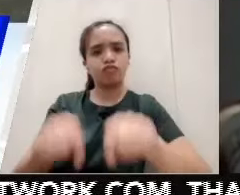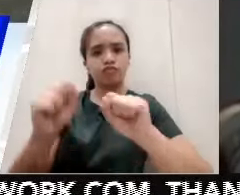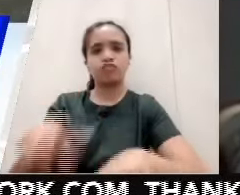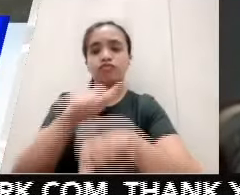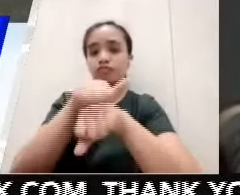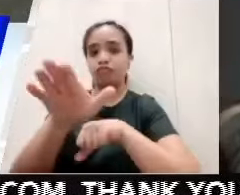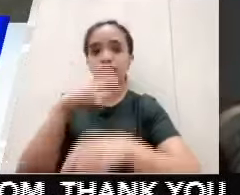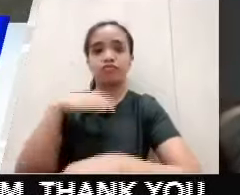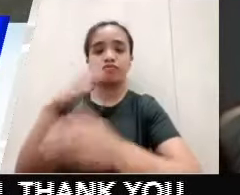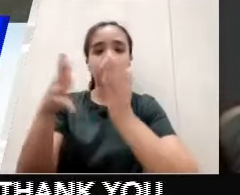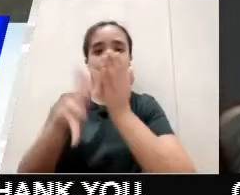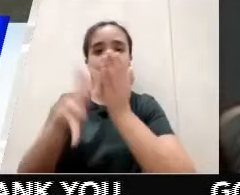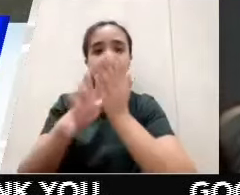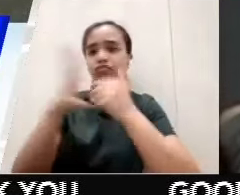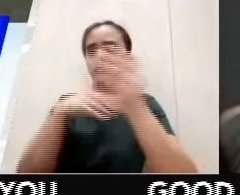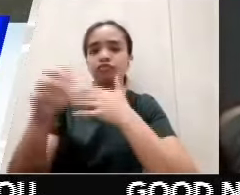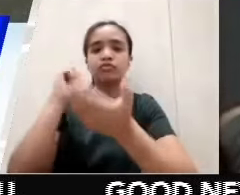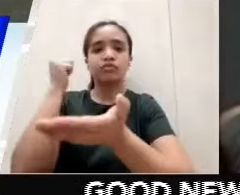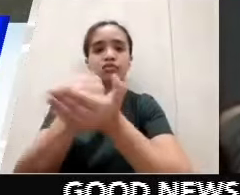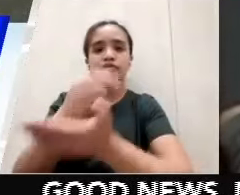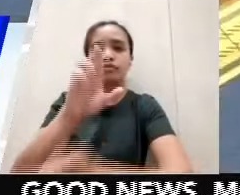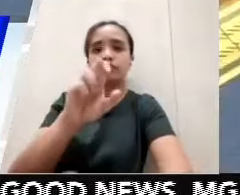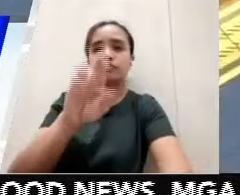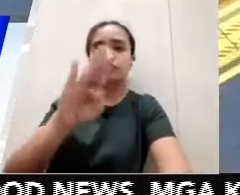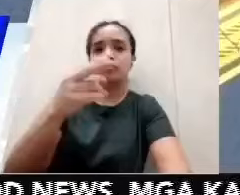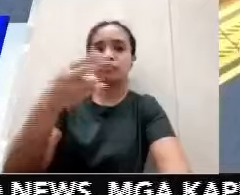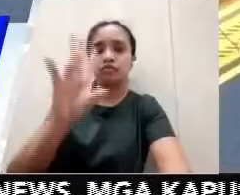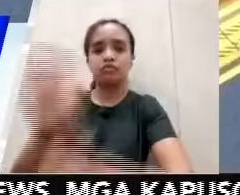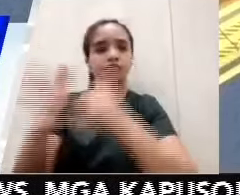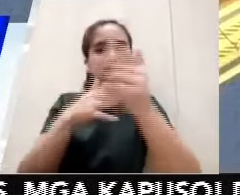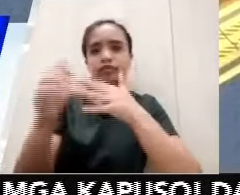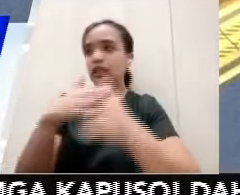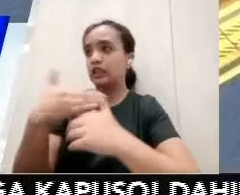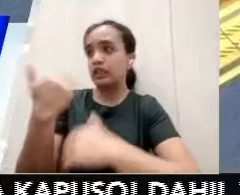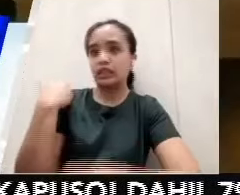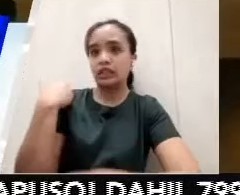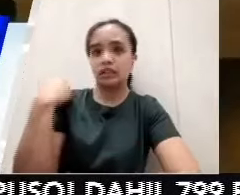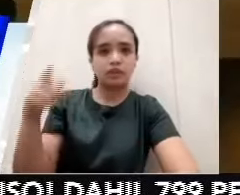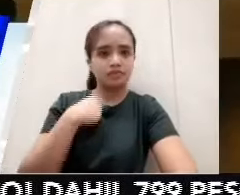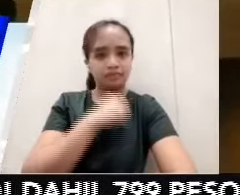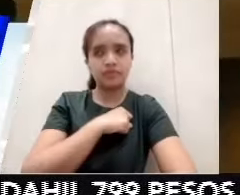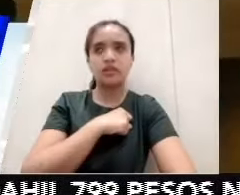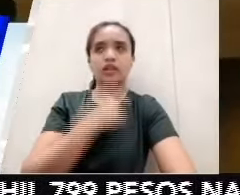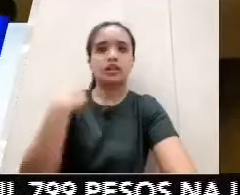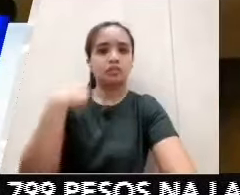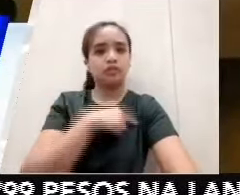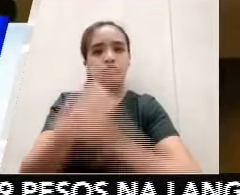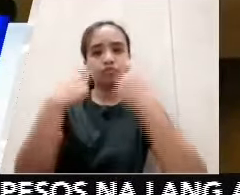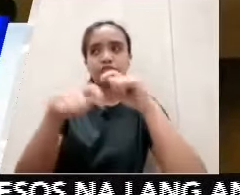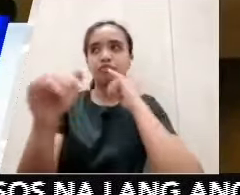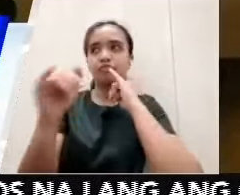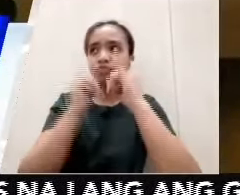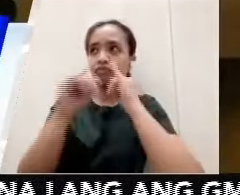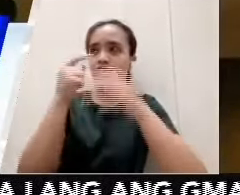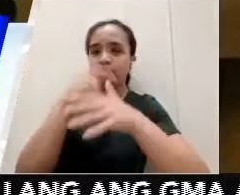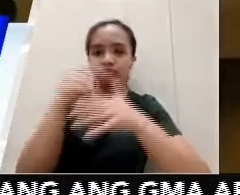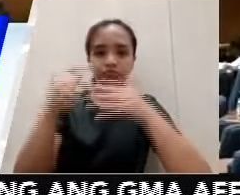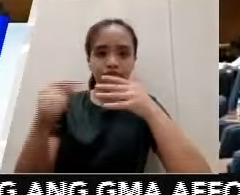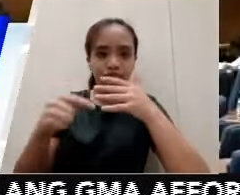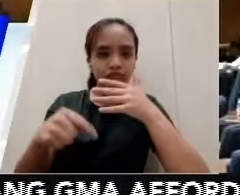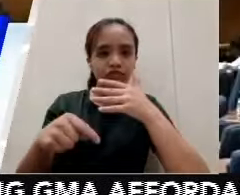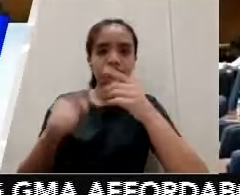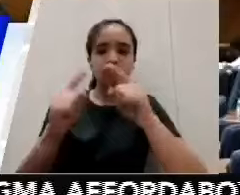rbh 7 kahit wala pa ang bersyon ng senado Sinusubukan pa naming kunin ang detalye nito Kay dalipe pero wala pa siyang